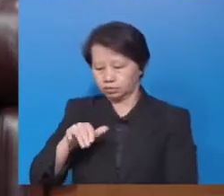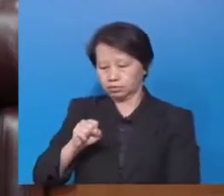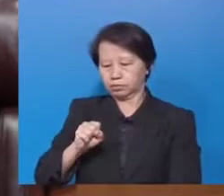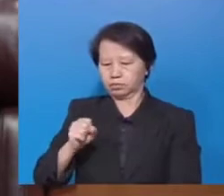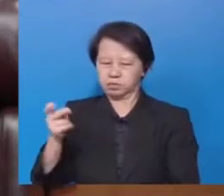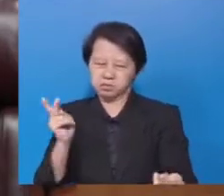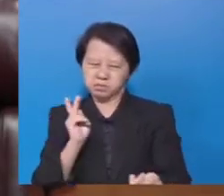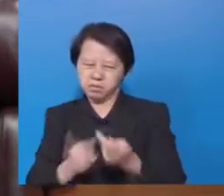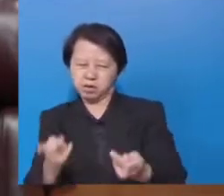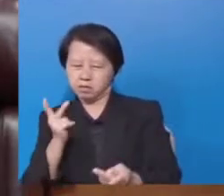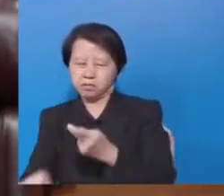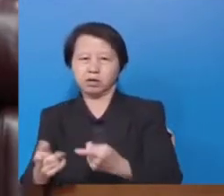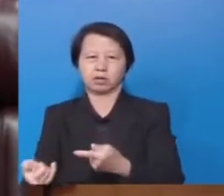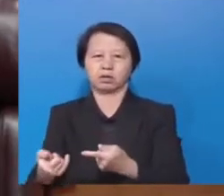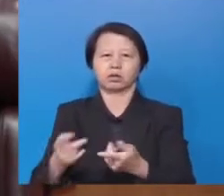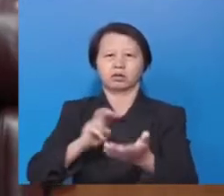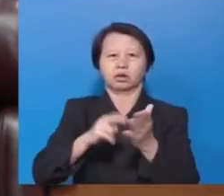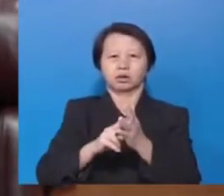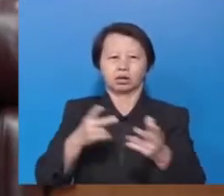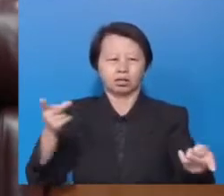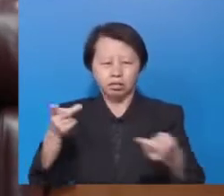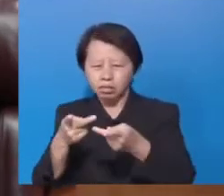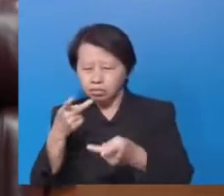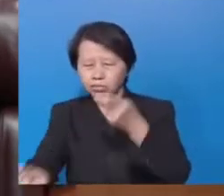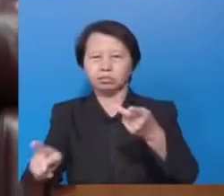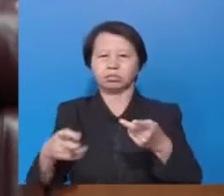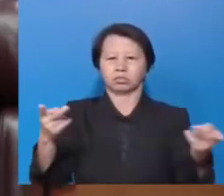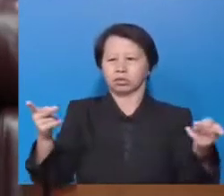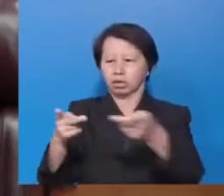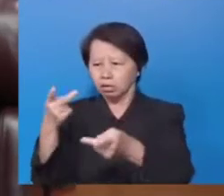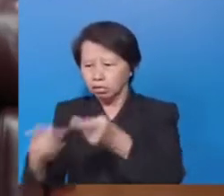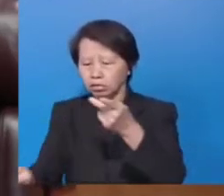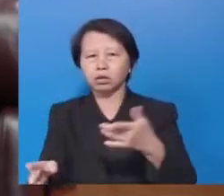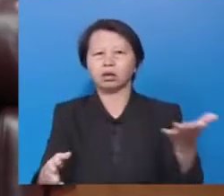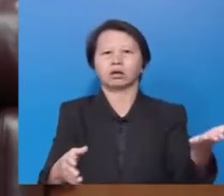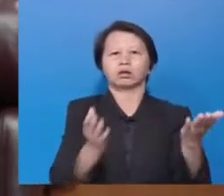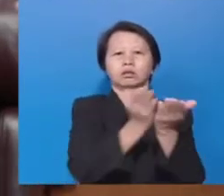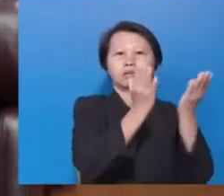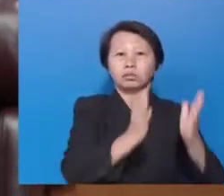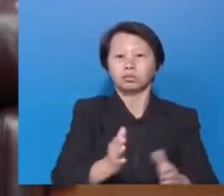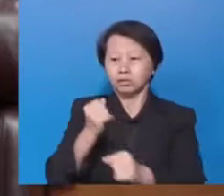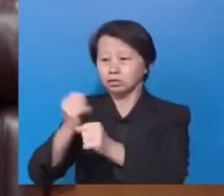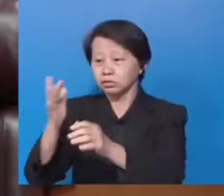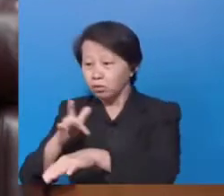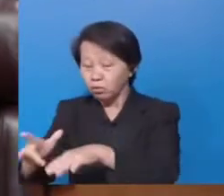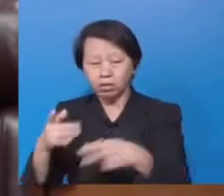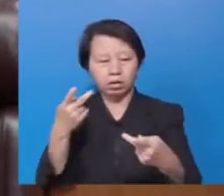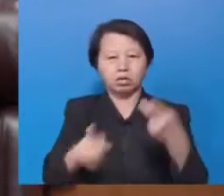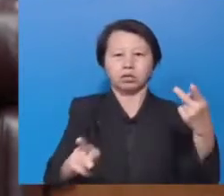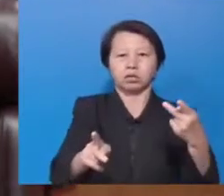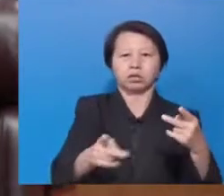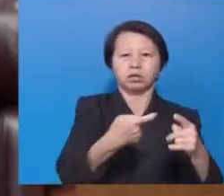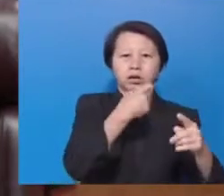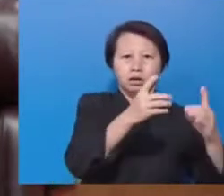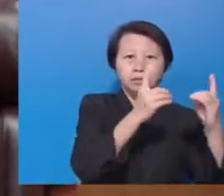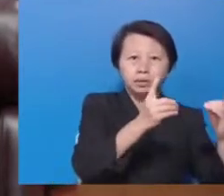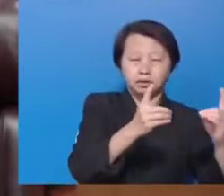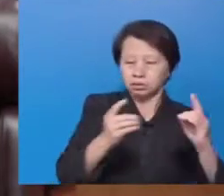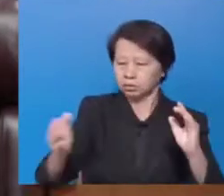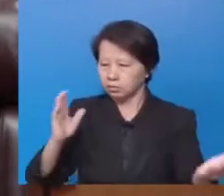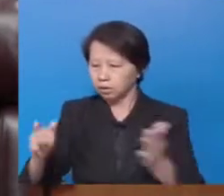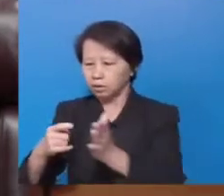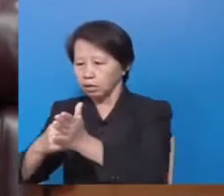sebagainya yaitu ketidak kesepadanan di segi Hai gak pendidikan